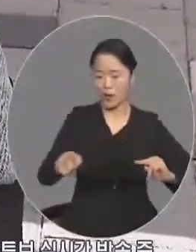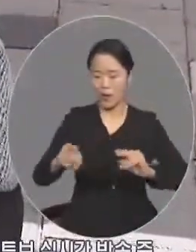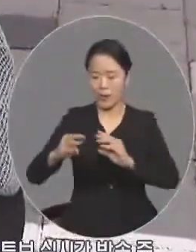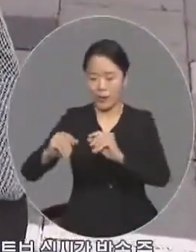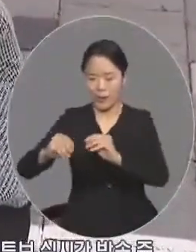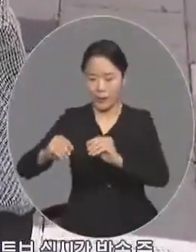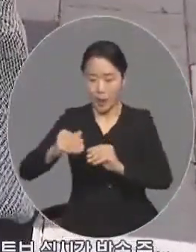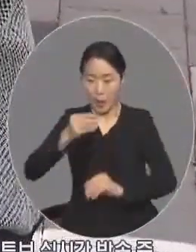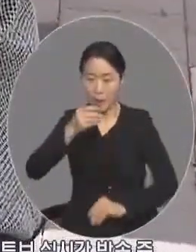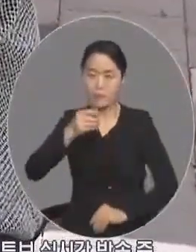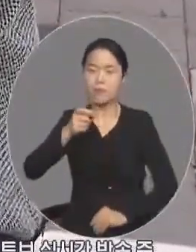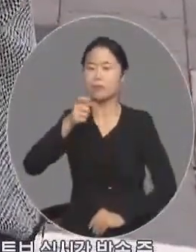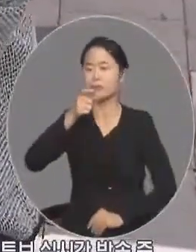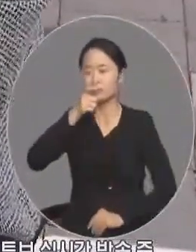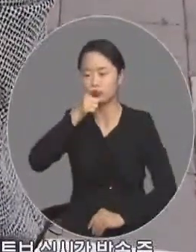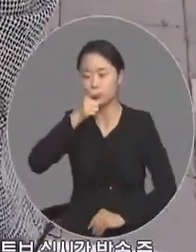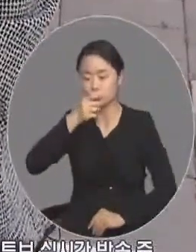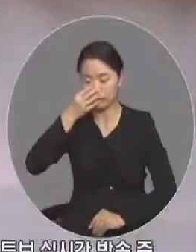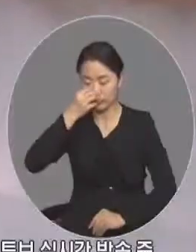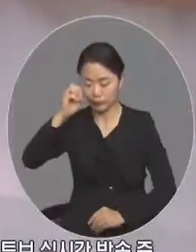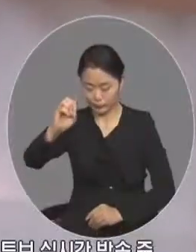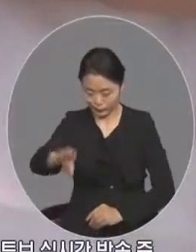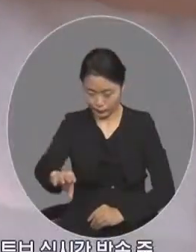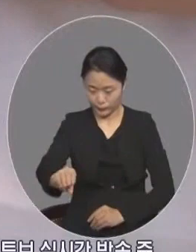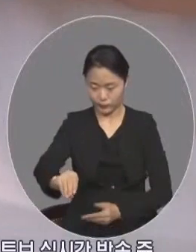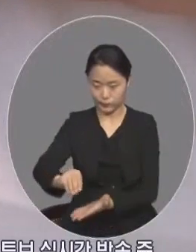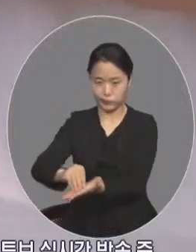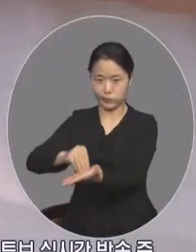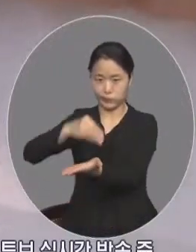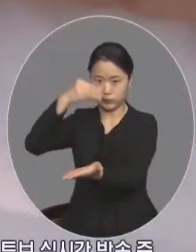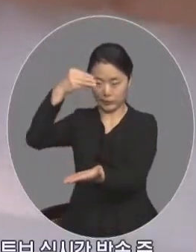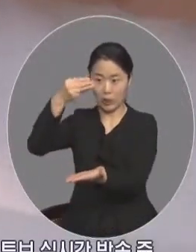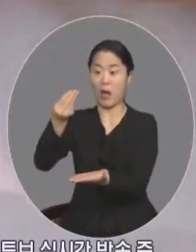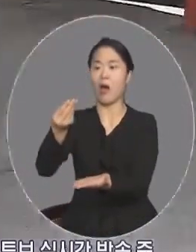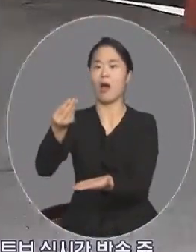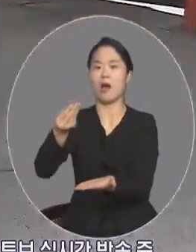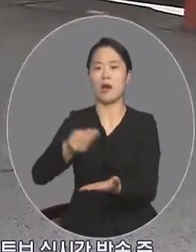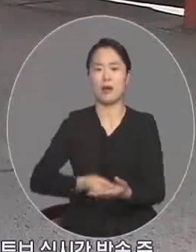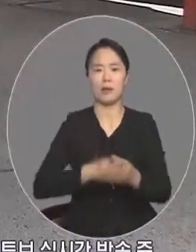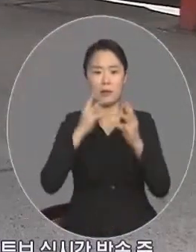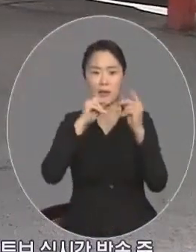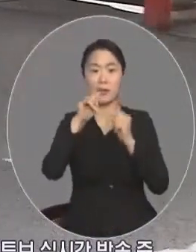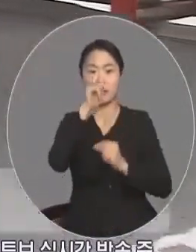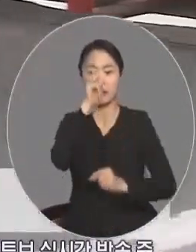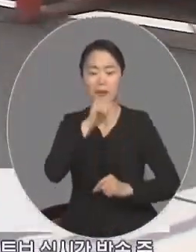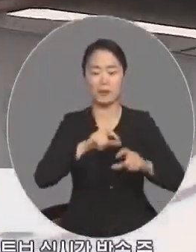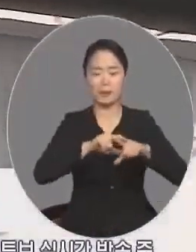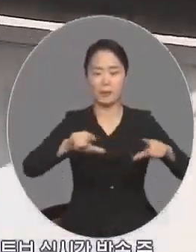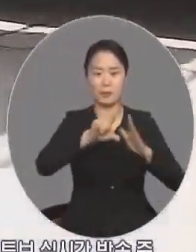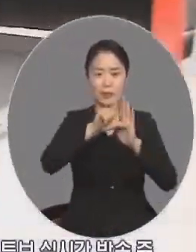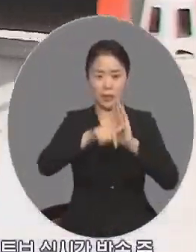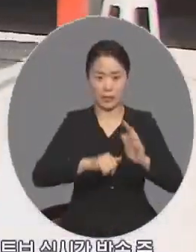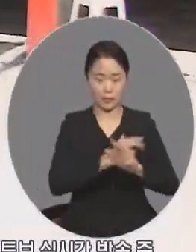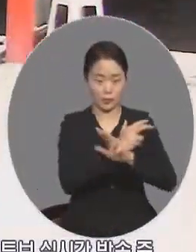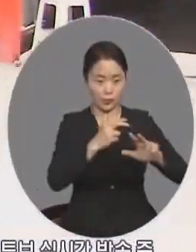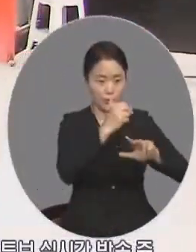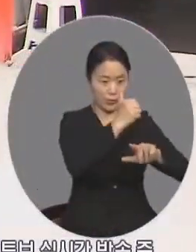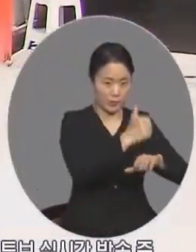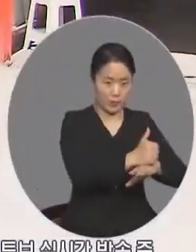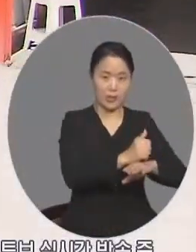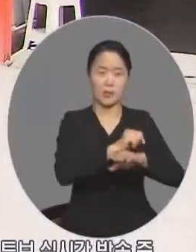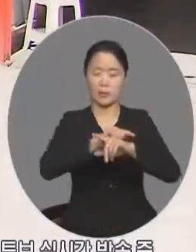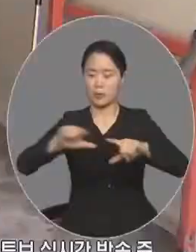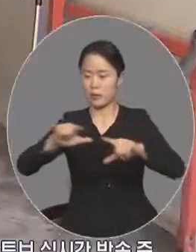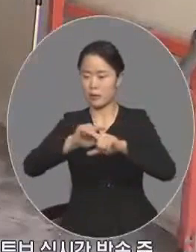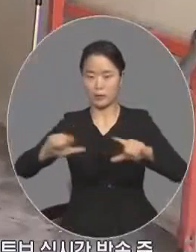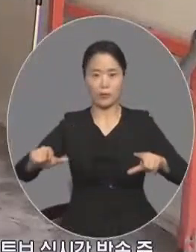이렇게 물티슈로 닦아내면 뿌연 먼지가 묻어나옵니다. 평소 같으면 평일 주말 가리지 않고